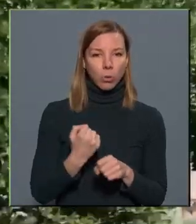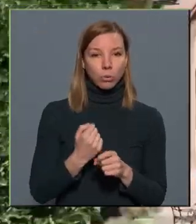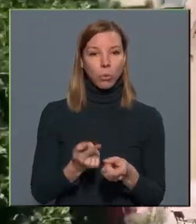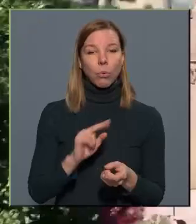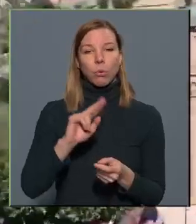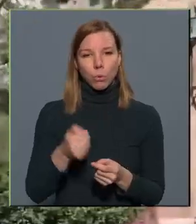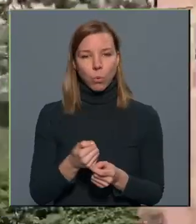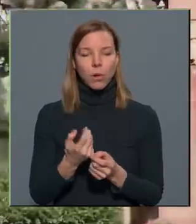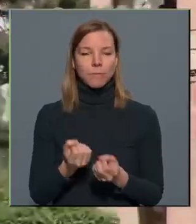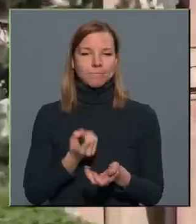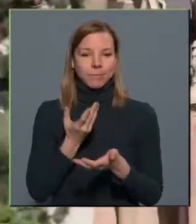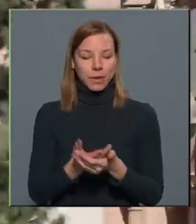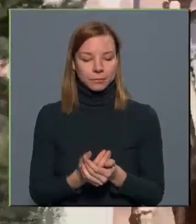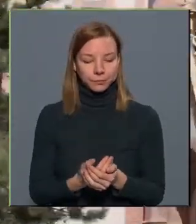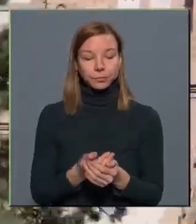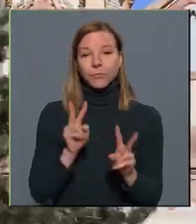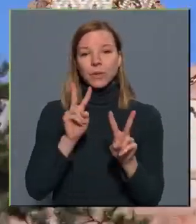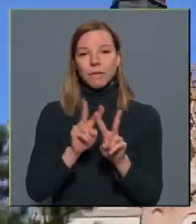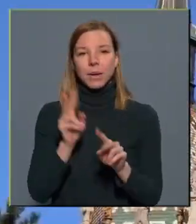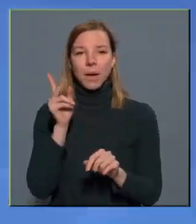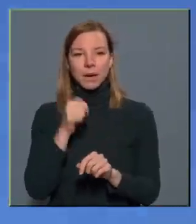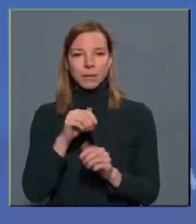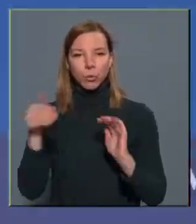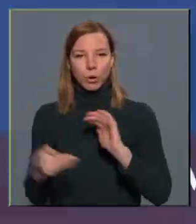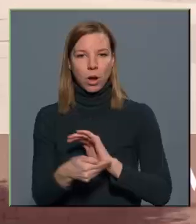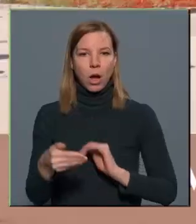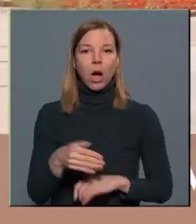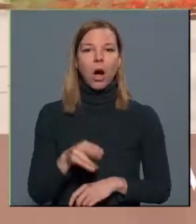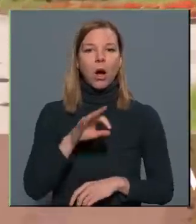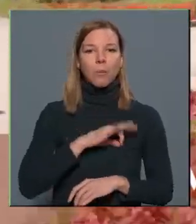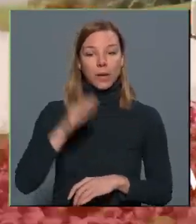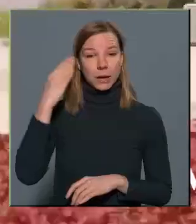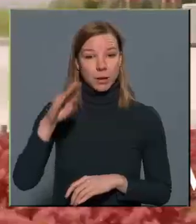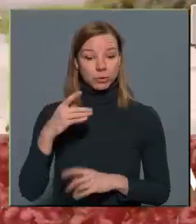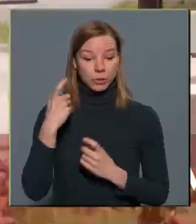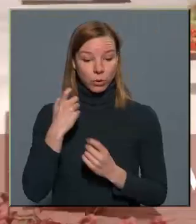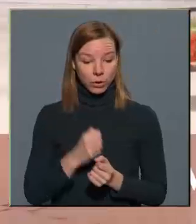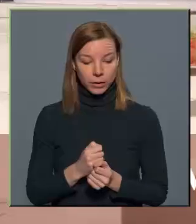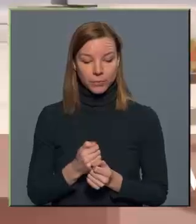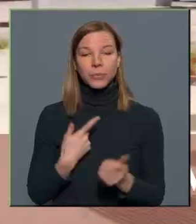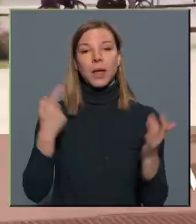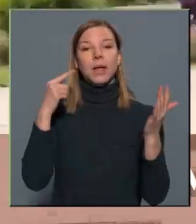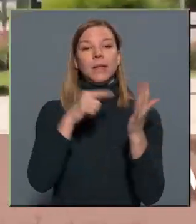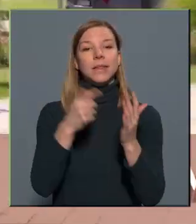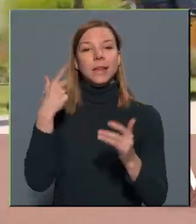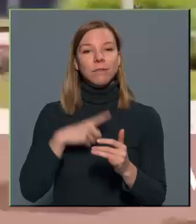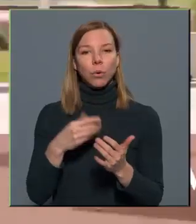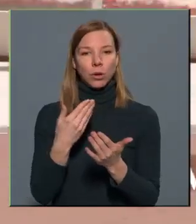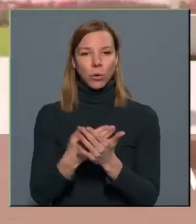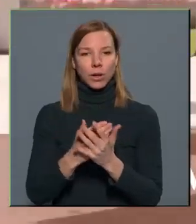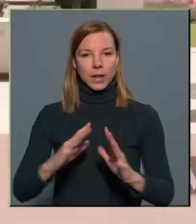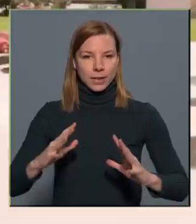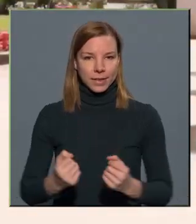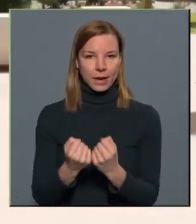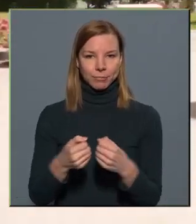Tibor alpolgármester gondolata. Az volt a célunk, hogy egy újabb közösséget teremtsünk. Egy olyan